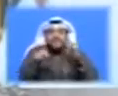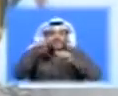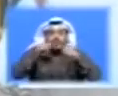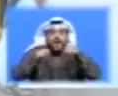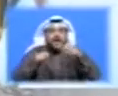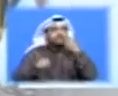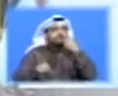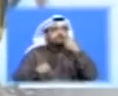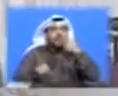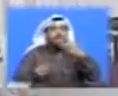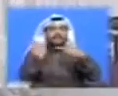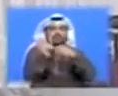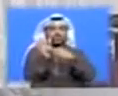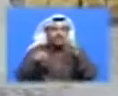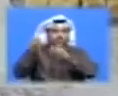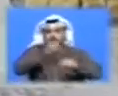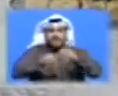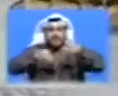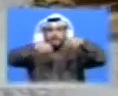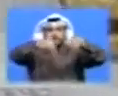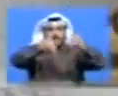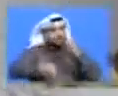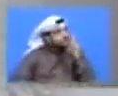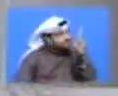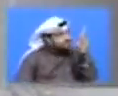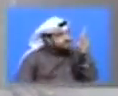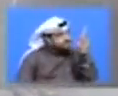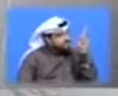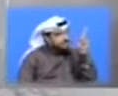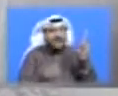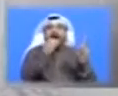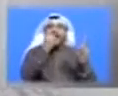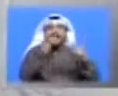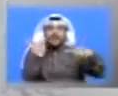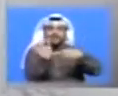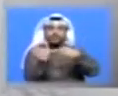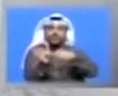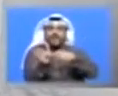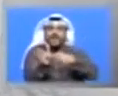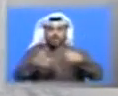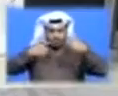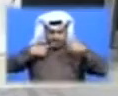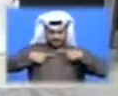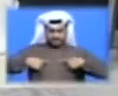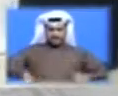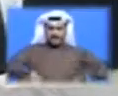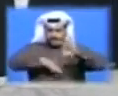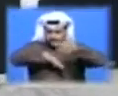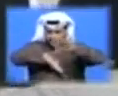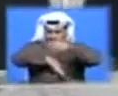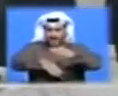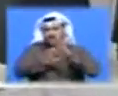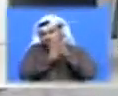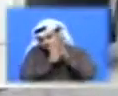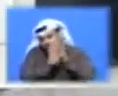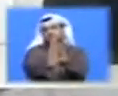إطلاق معرض خيري متكامل للمشغولات اليدوية والتصميمات والأطعمة الشعبية السورية بهدف دعم الأسر